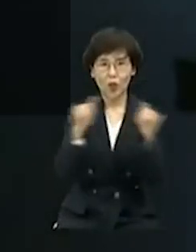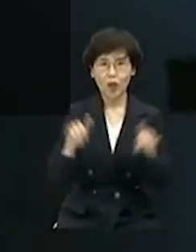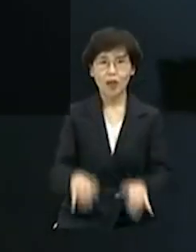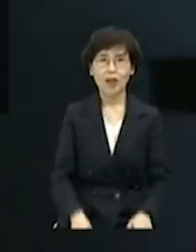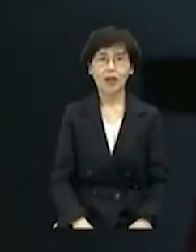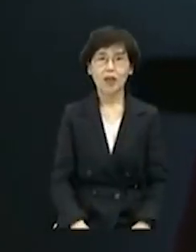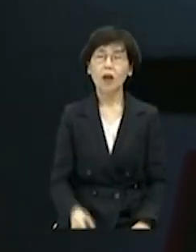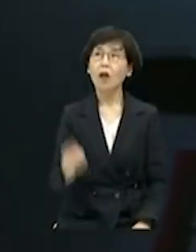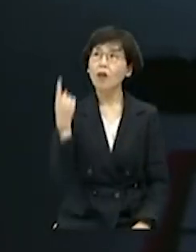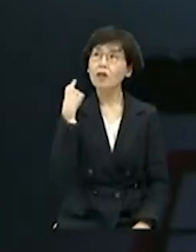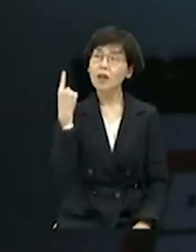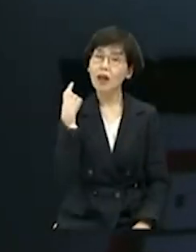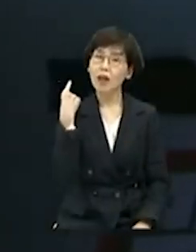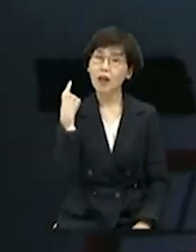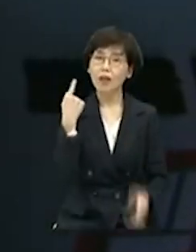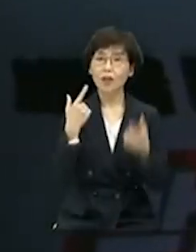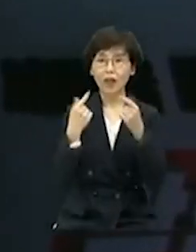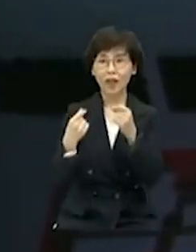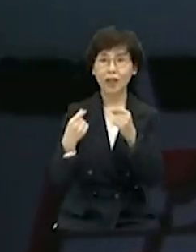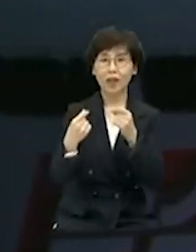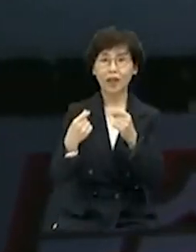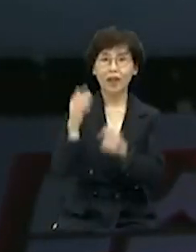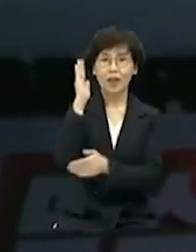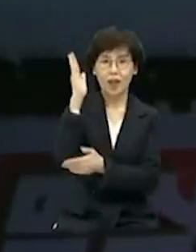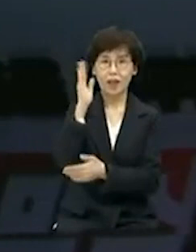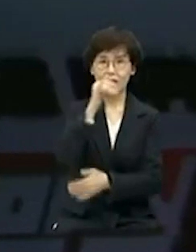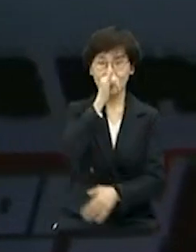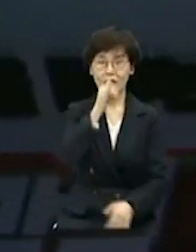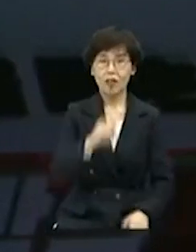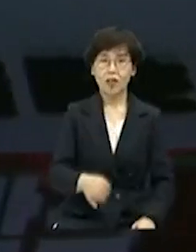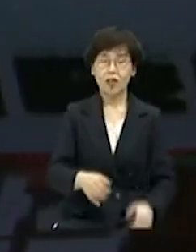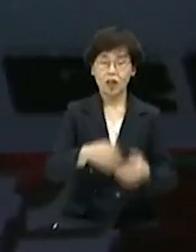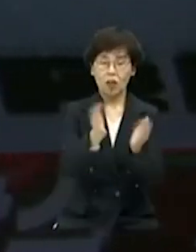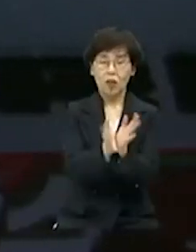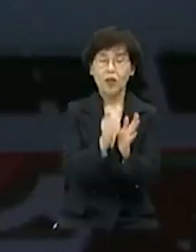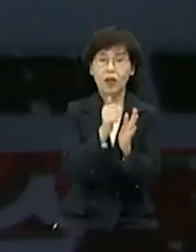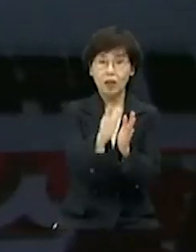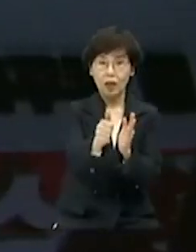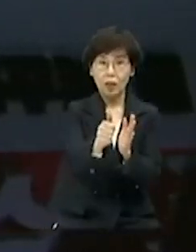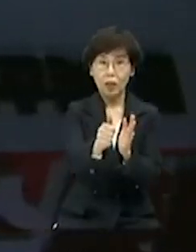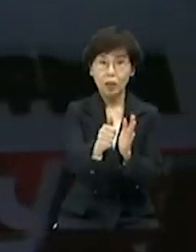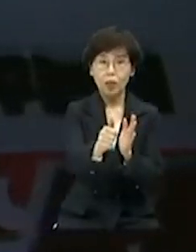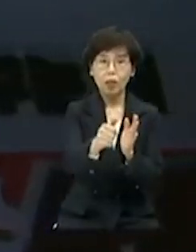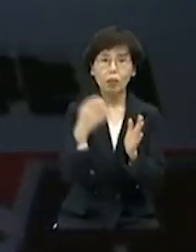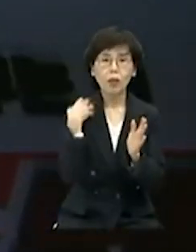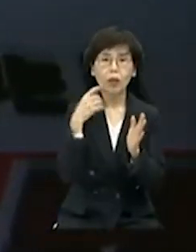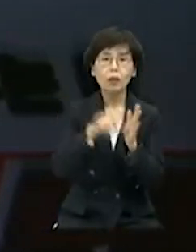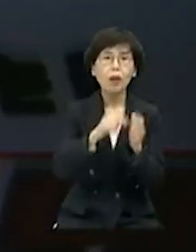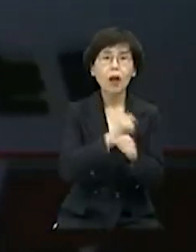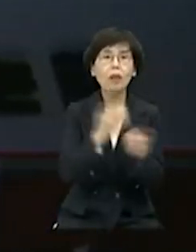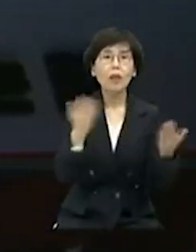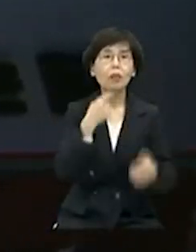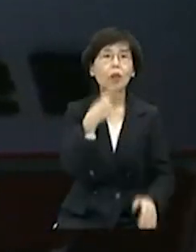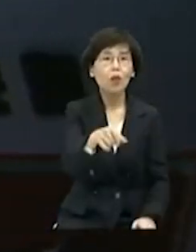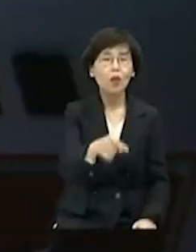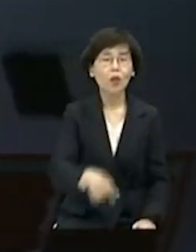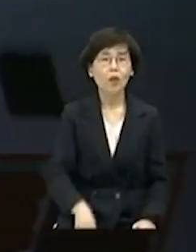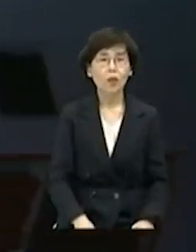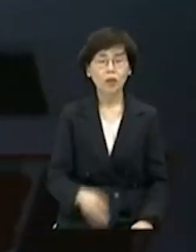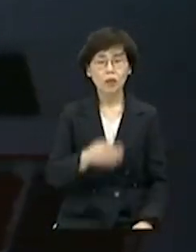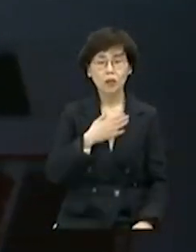후보께서 어제도 이런 말씀을 하셨습니다. 원내대표한테 한 게 뭐냐고.